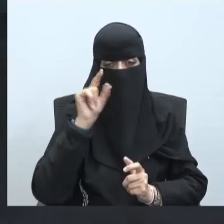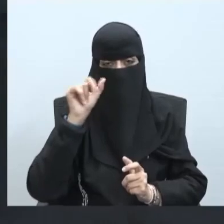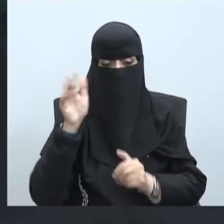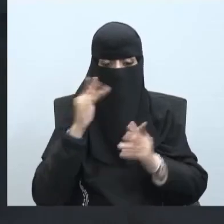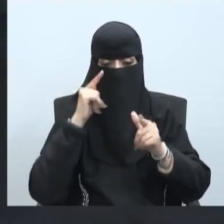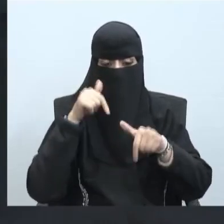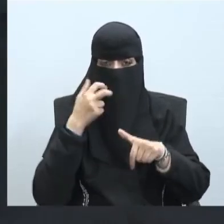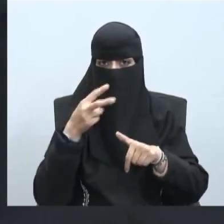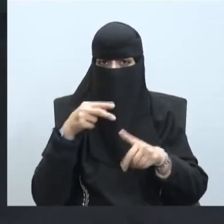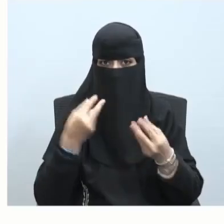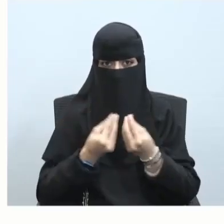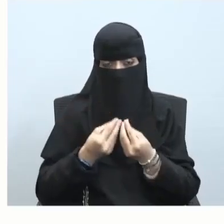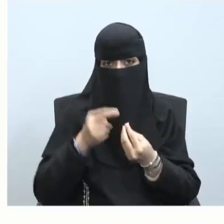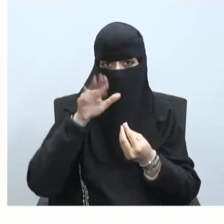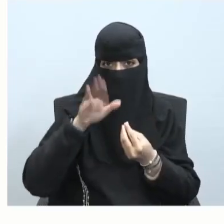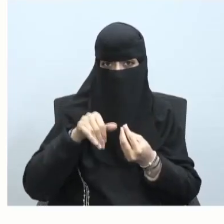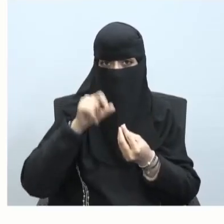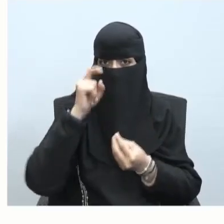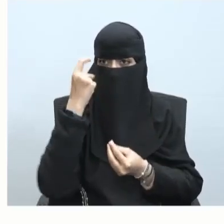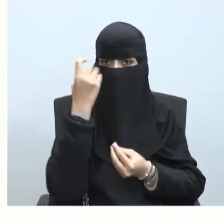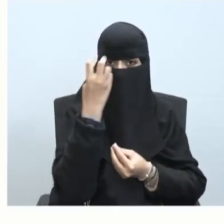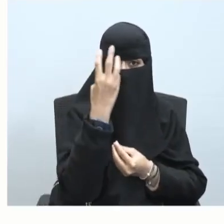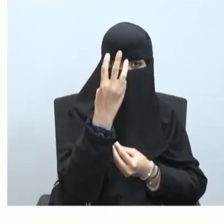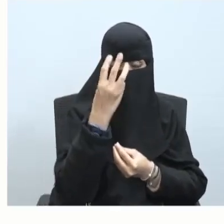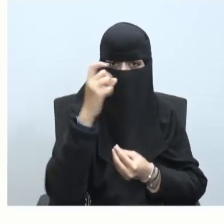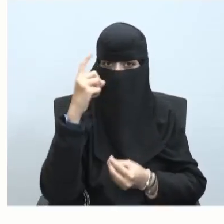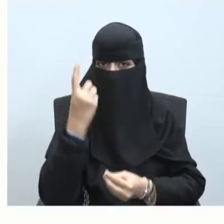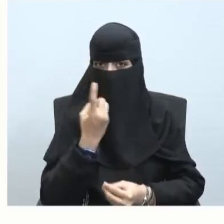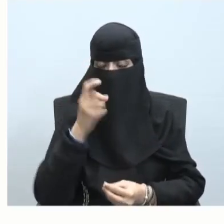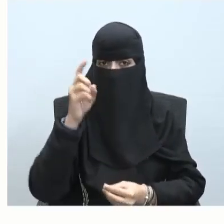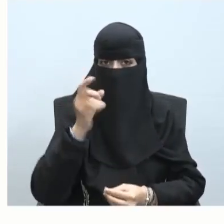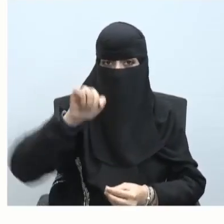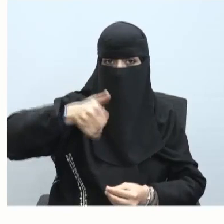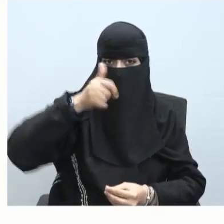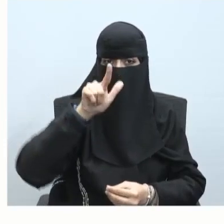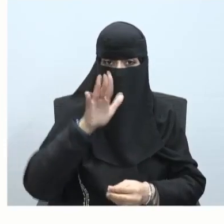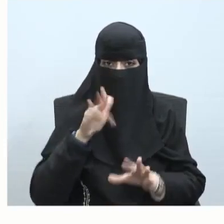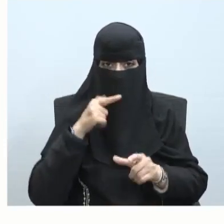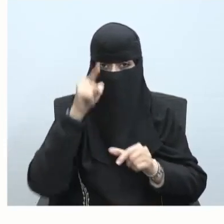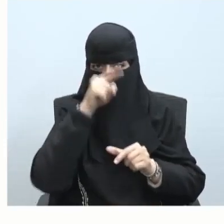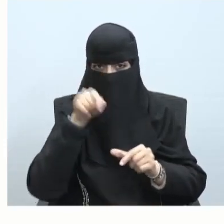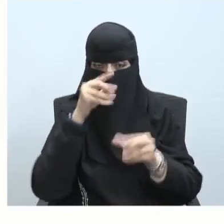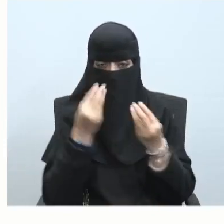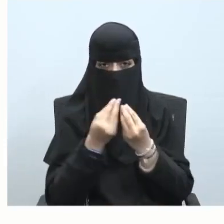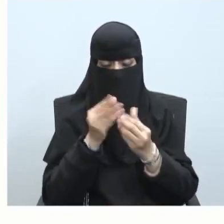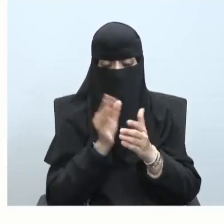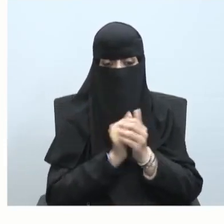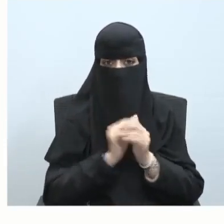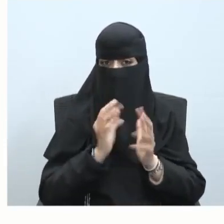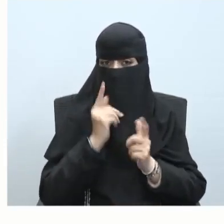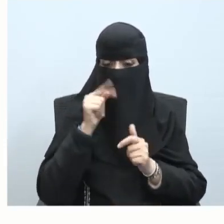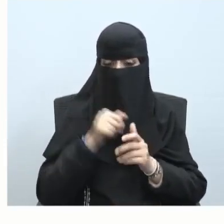لدينا هنا ثلاث عملات نقديه من فئه ريال حددوها مع ابطال يلا على الشاشه